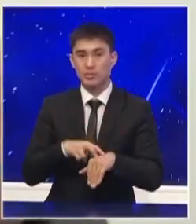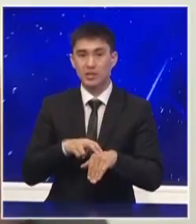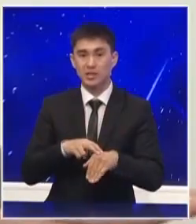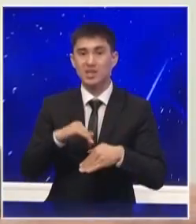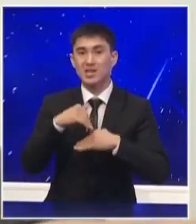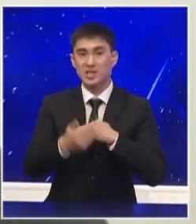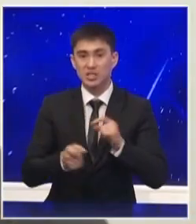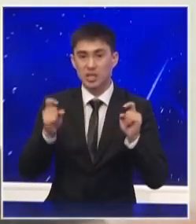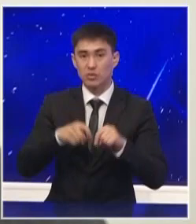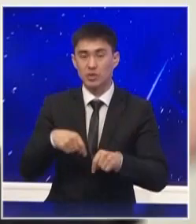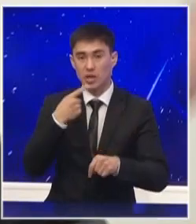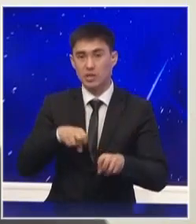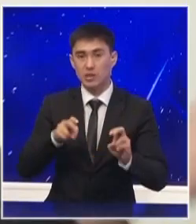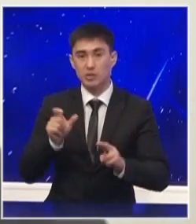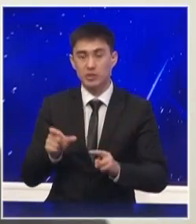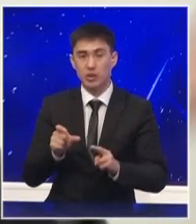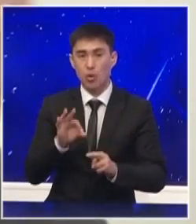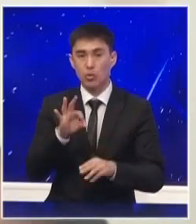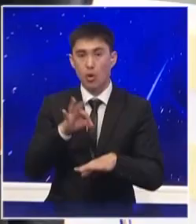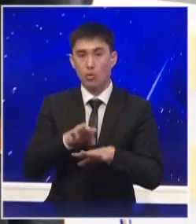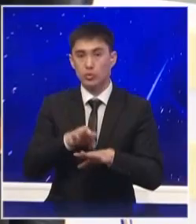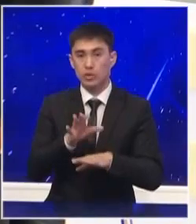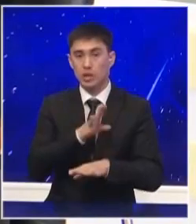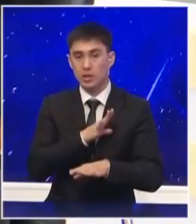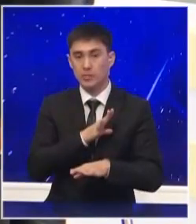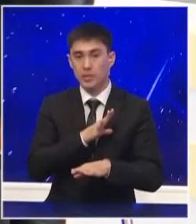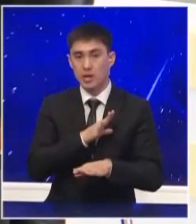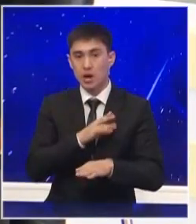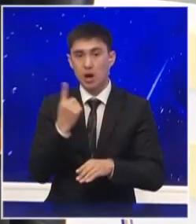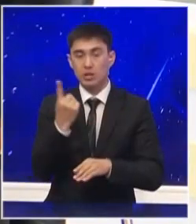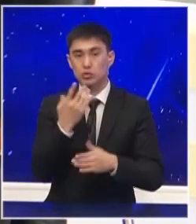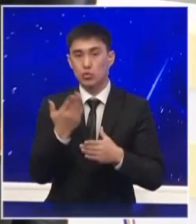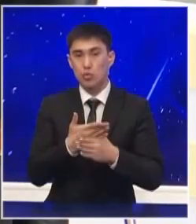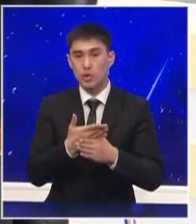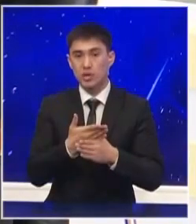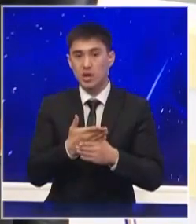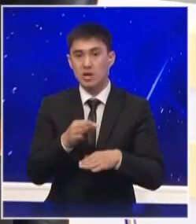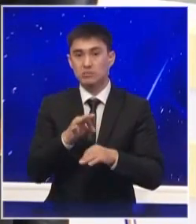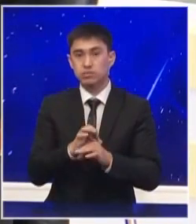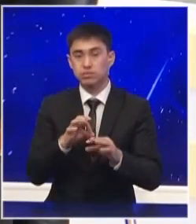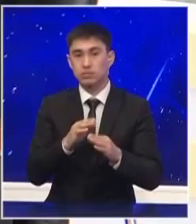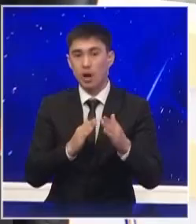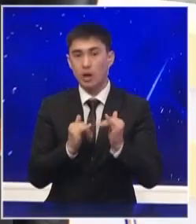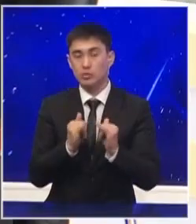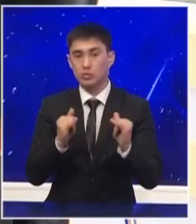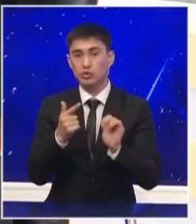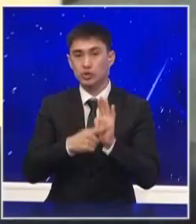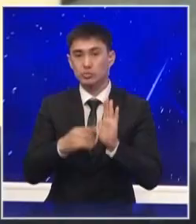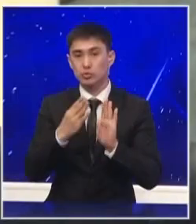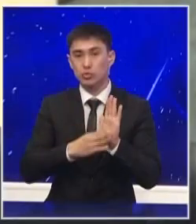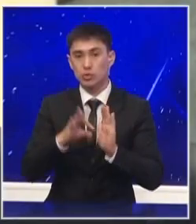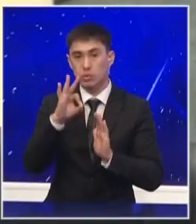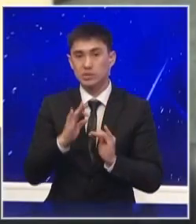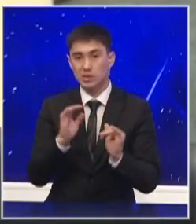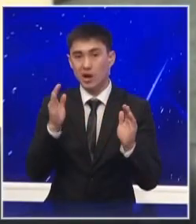кеш қаралуынан дейді мамандар. Онкологиялық ауруға шалдыққан адамға көрсетілген алғашқы көмек қатерлі ісіктің асқынуын